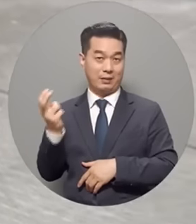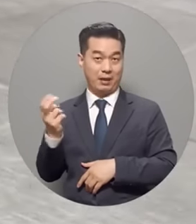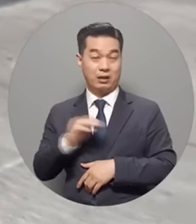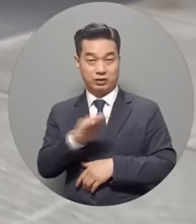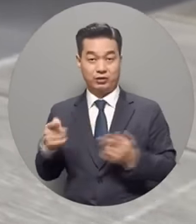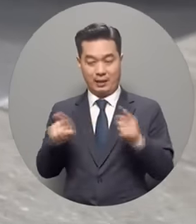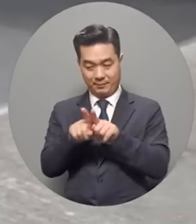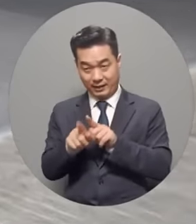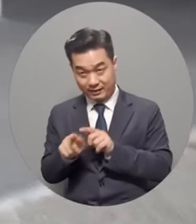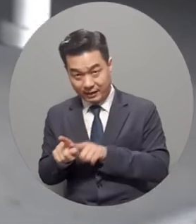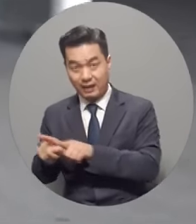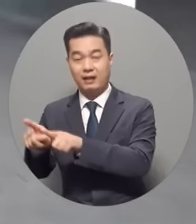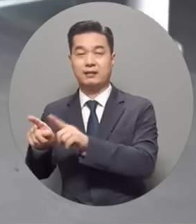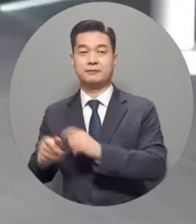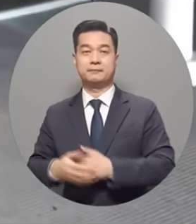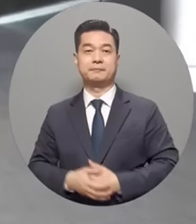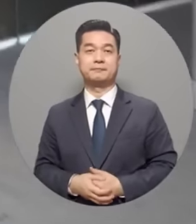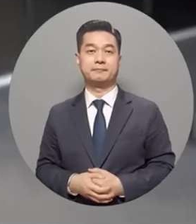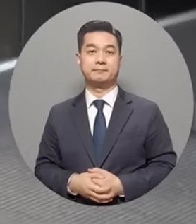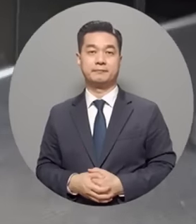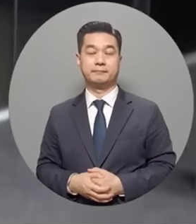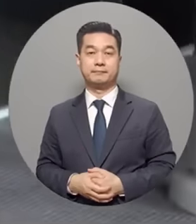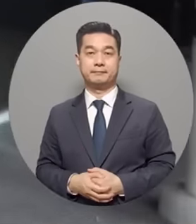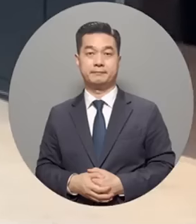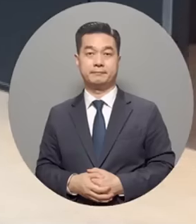한번 가보겠습니다.